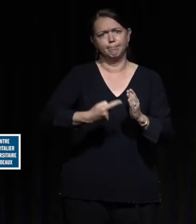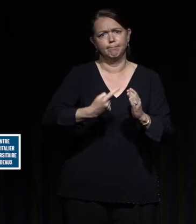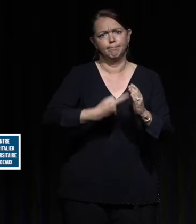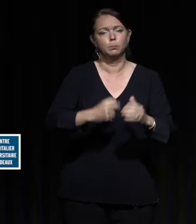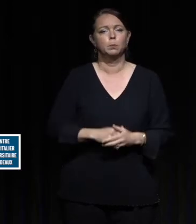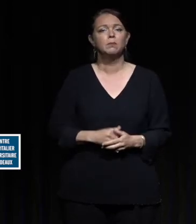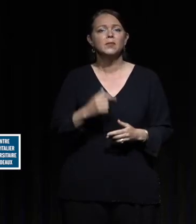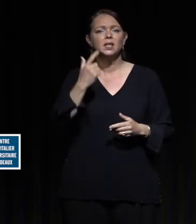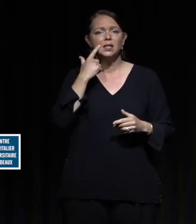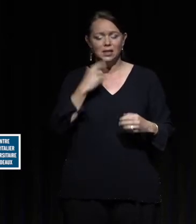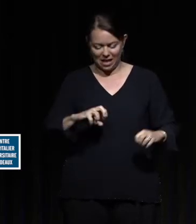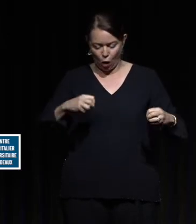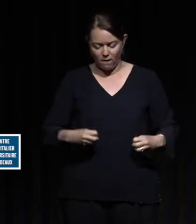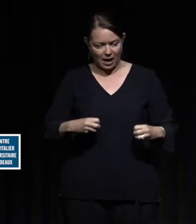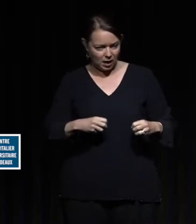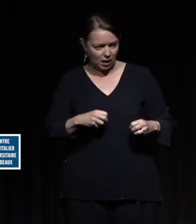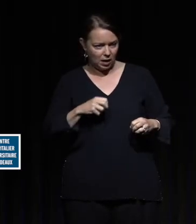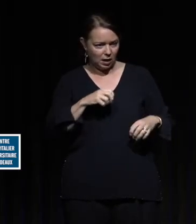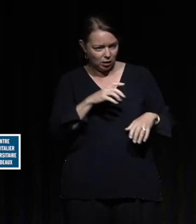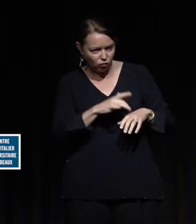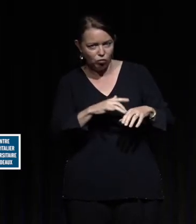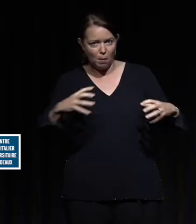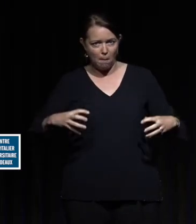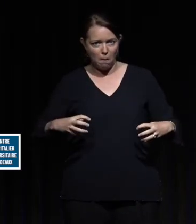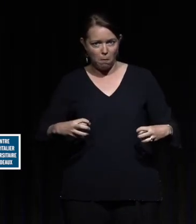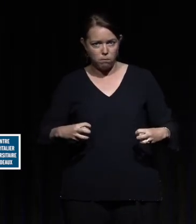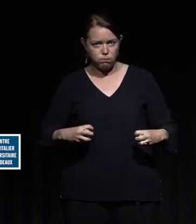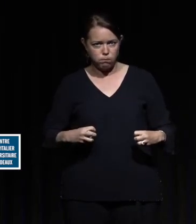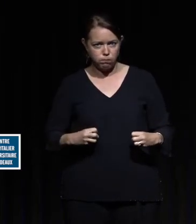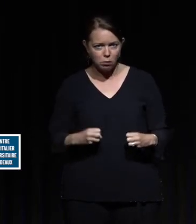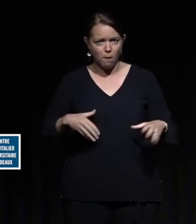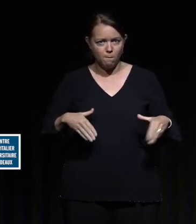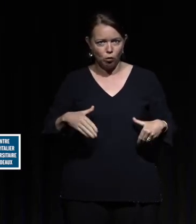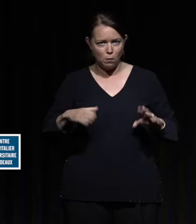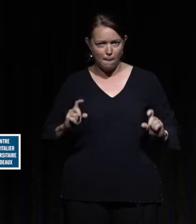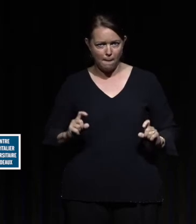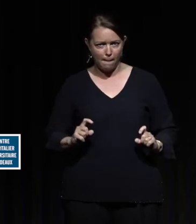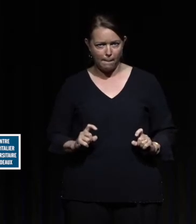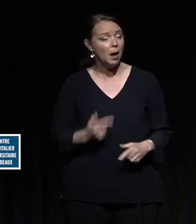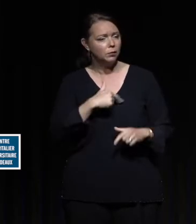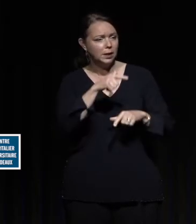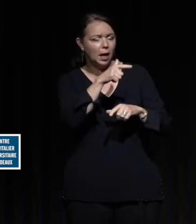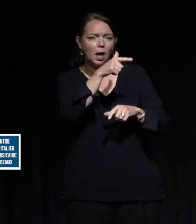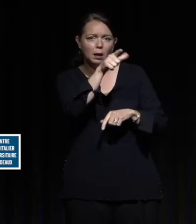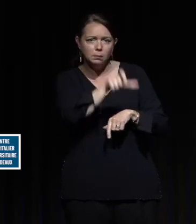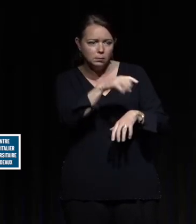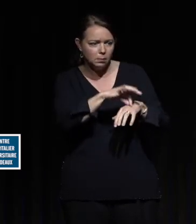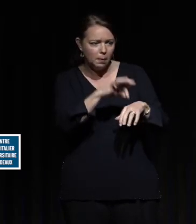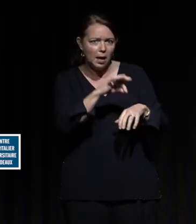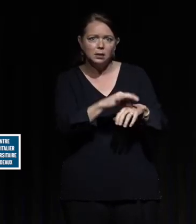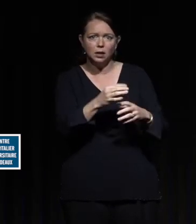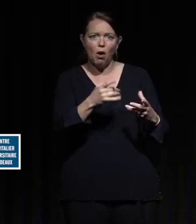pas de toucher à des ovaires, ils vont finir par être de plus en plus petits, à moins bien marcher. Donc, il ne faut pas que guérir les patientes, il faut aussi préserver leur